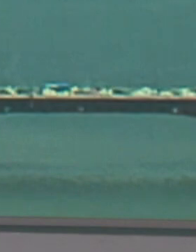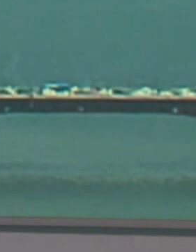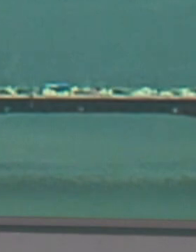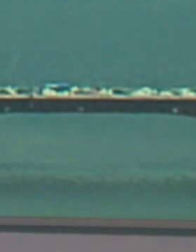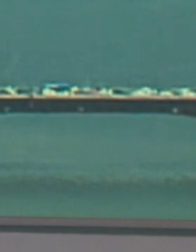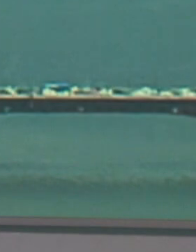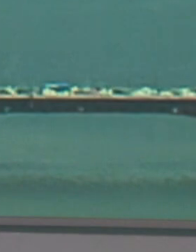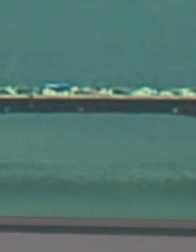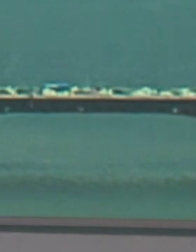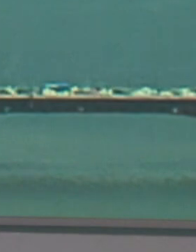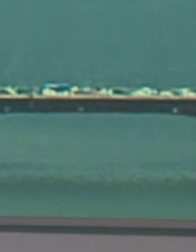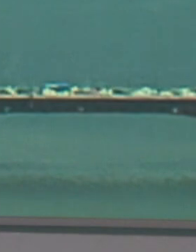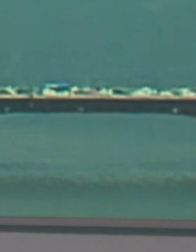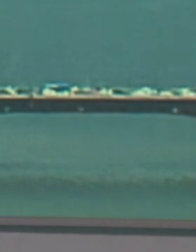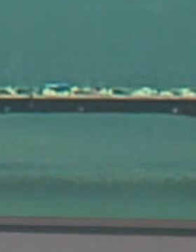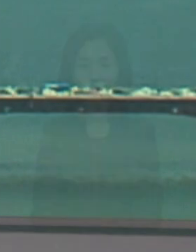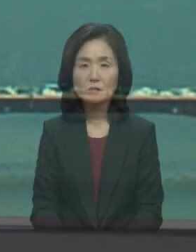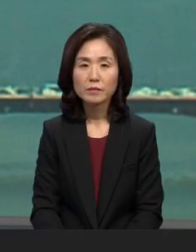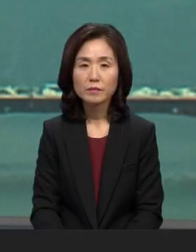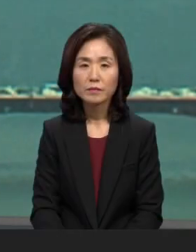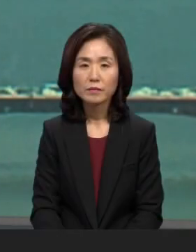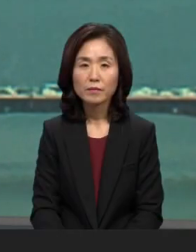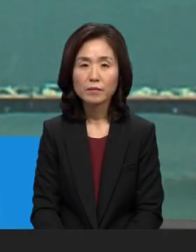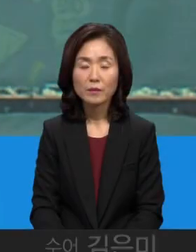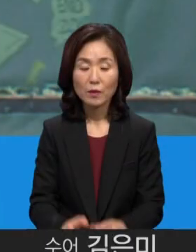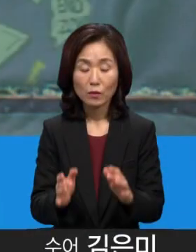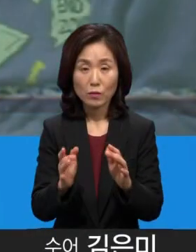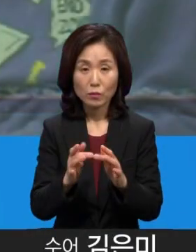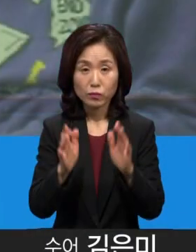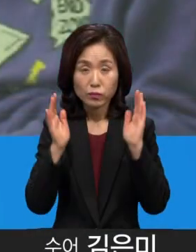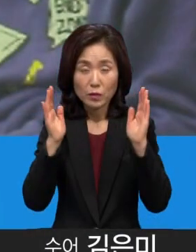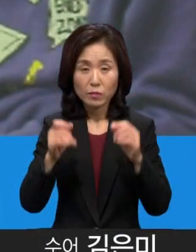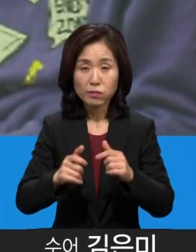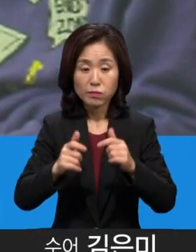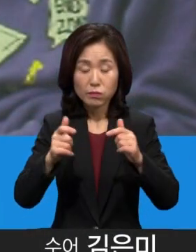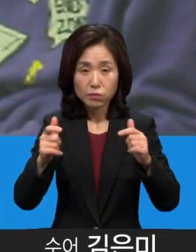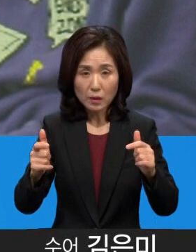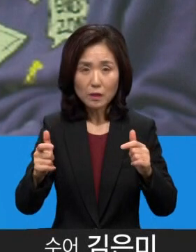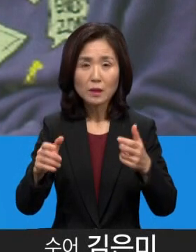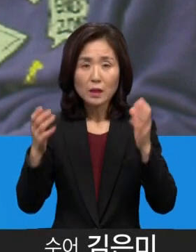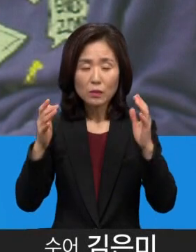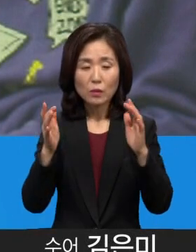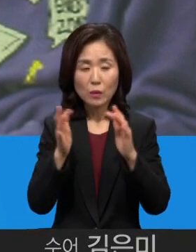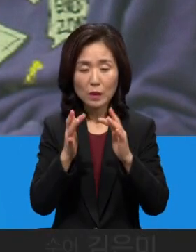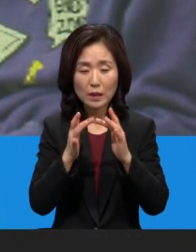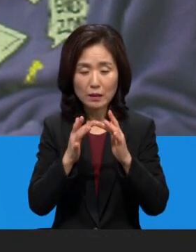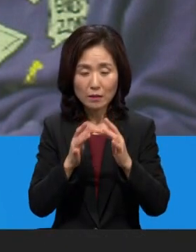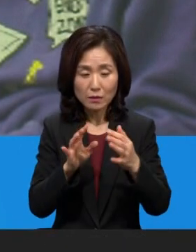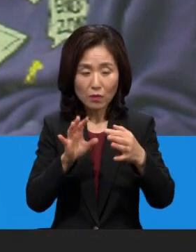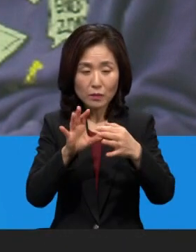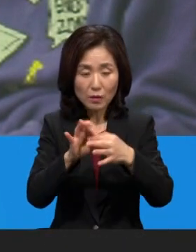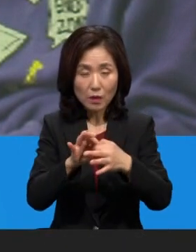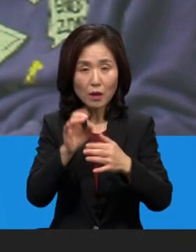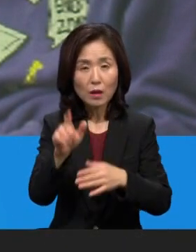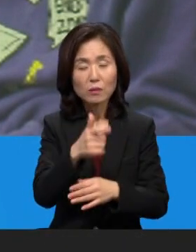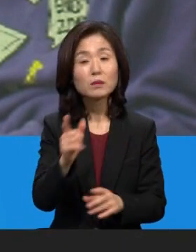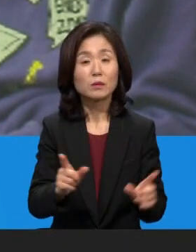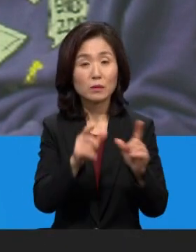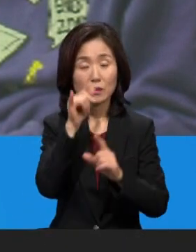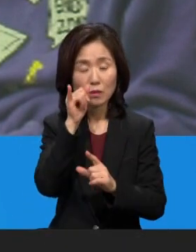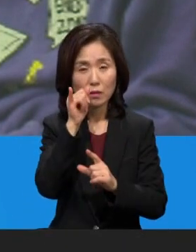원격 수업이 확대되면서 우리 아이들 늘상 온라인에 접속한 채 하루 일과를 보내고 있는데요 그만큼